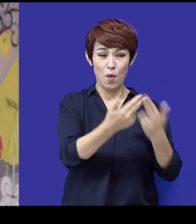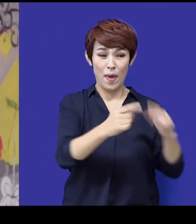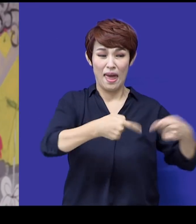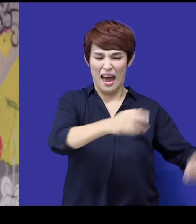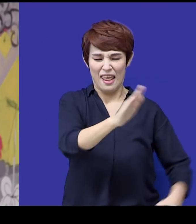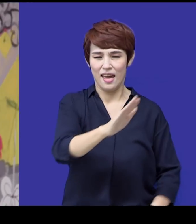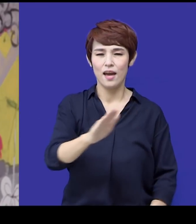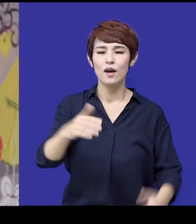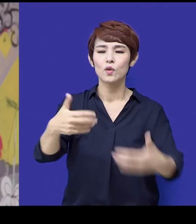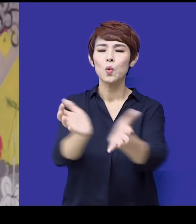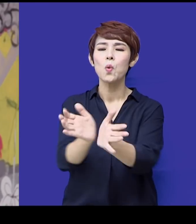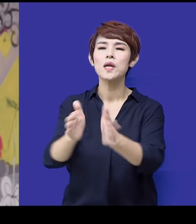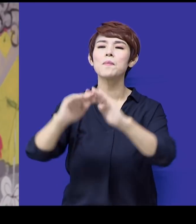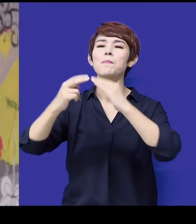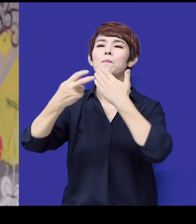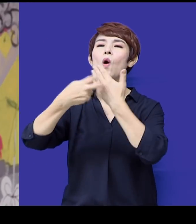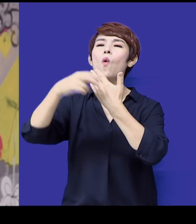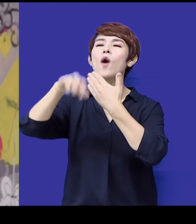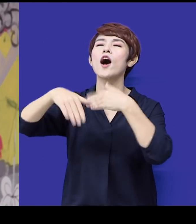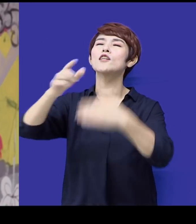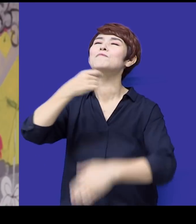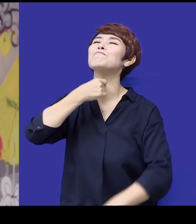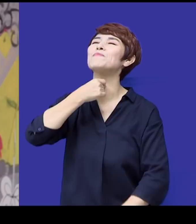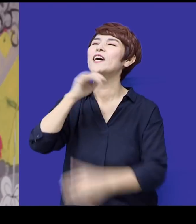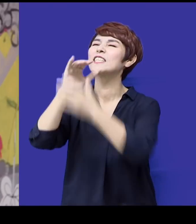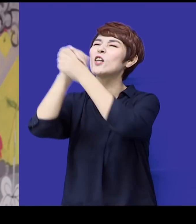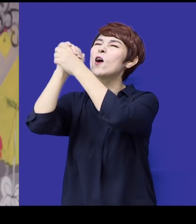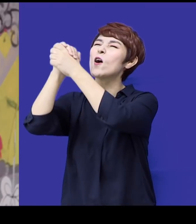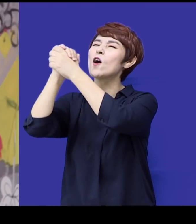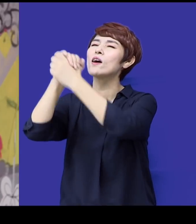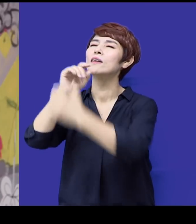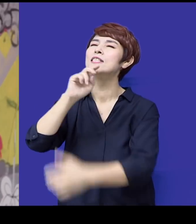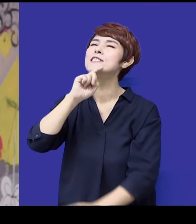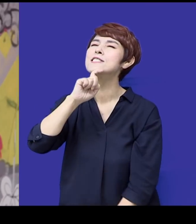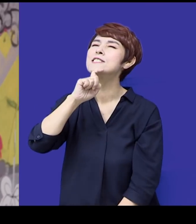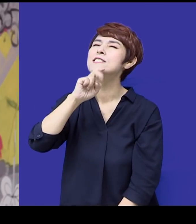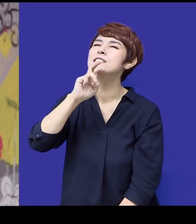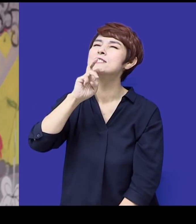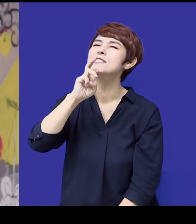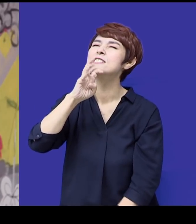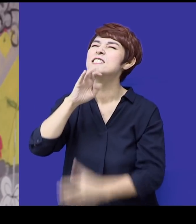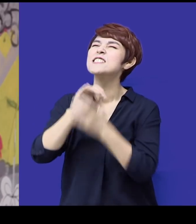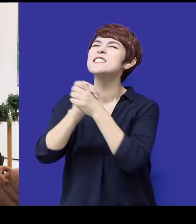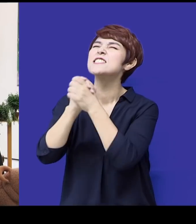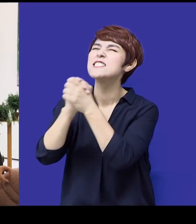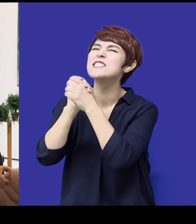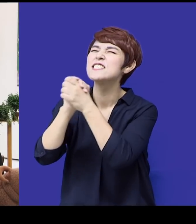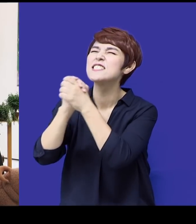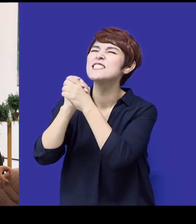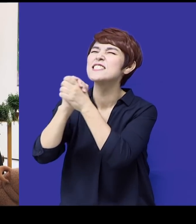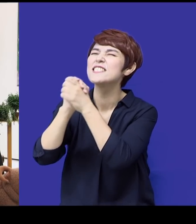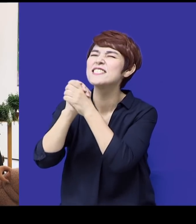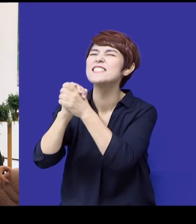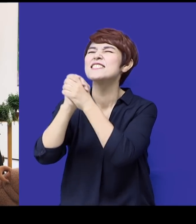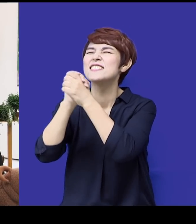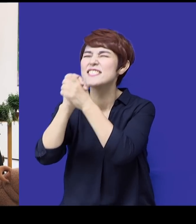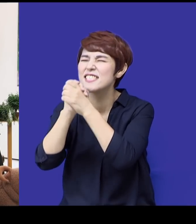가고 도립병원 보내달라고. 그러고서 한 30-40분을 이제 하나님하고 이제